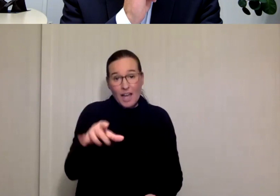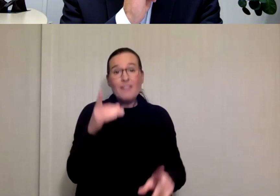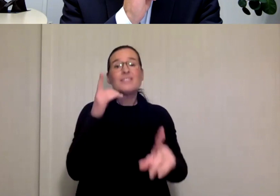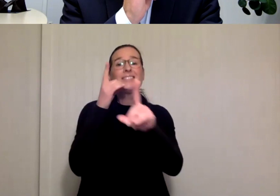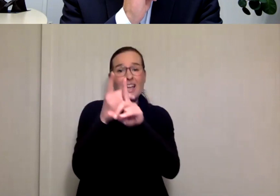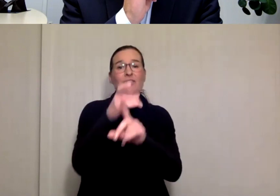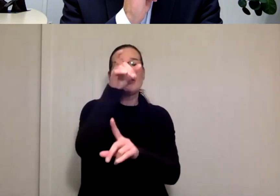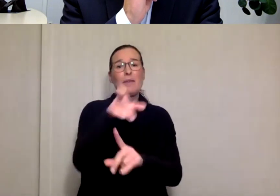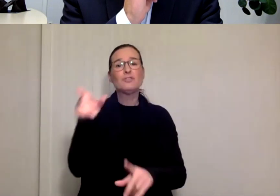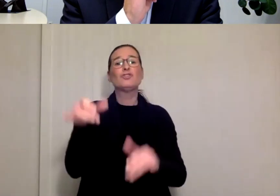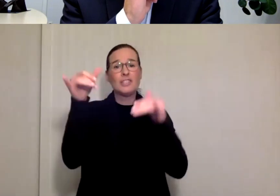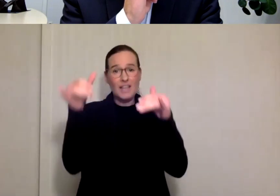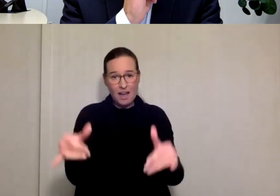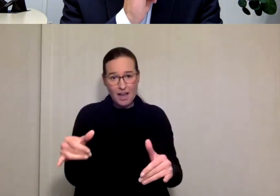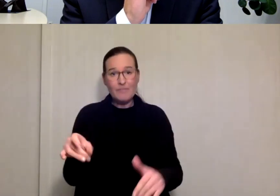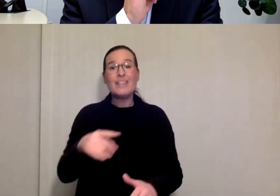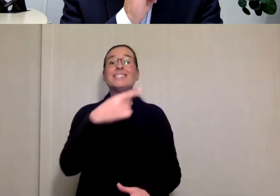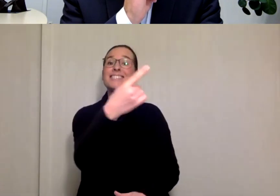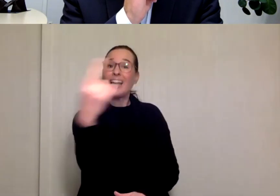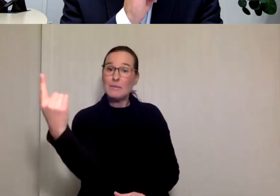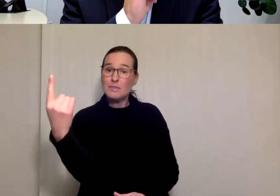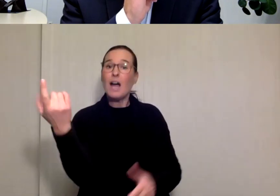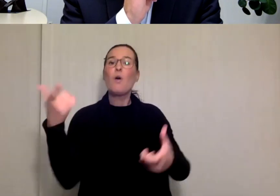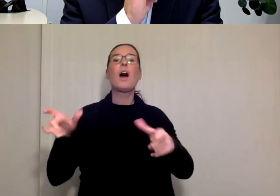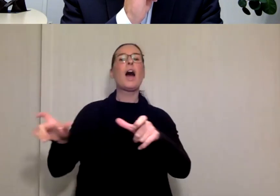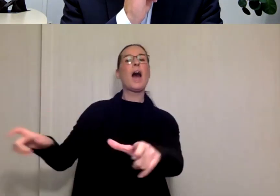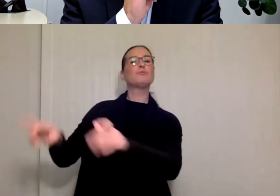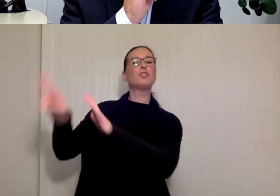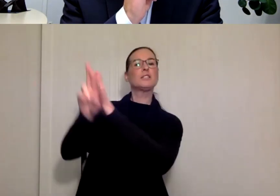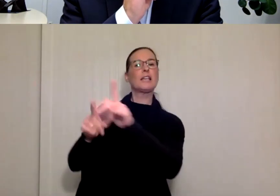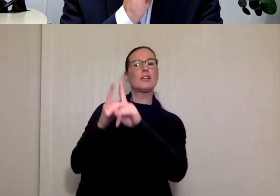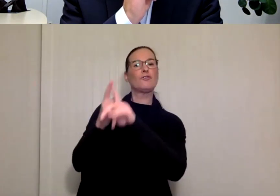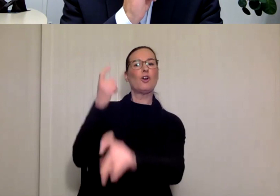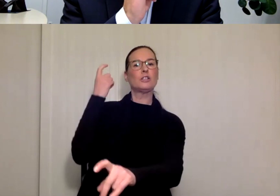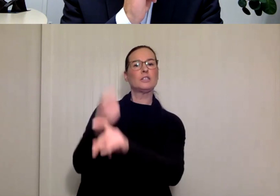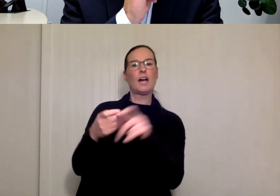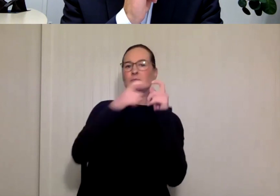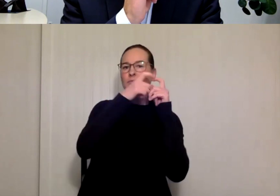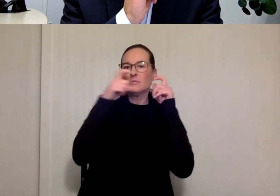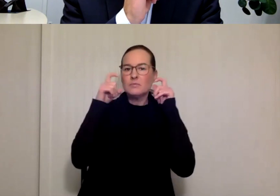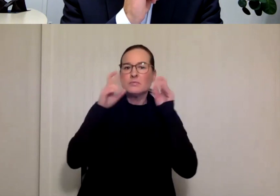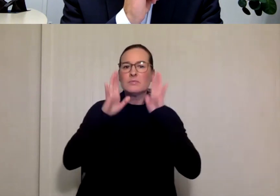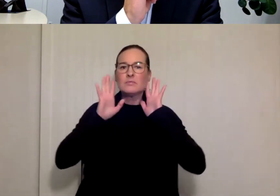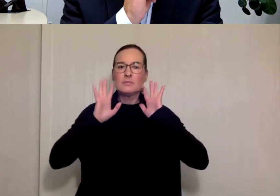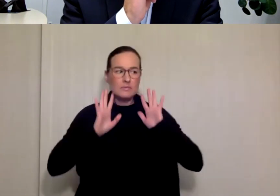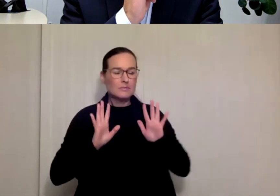treffen Sie sich mit Menschen, die die Abstandsregeln ebenso ernst nehmen wie Sie selber und genießen Sie diese Treffen. Es